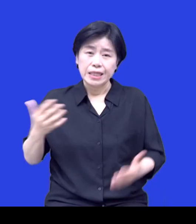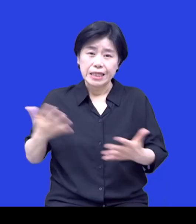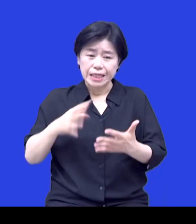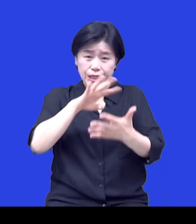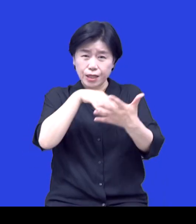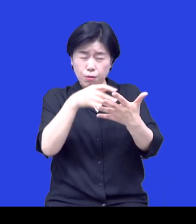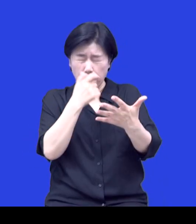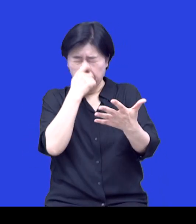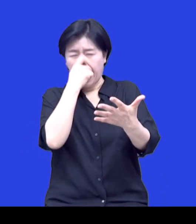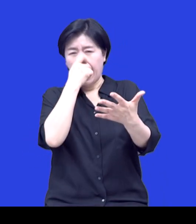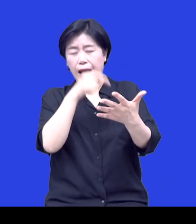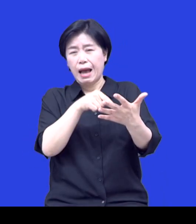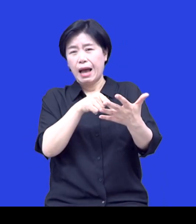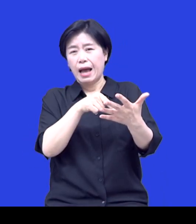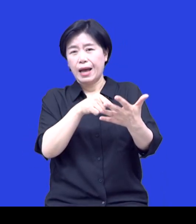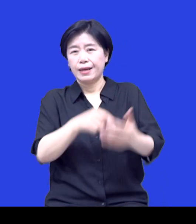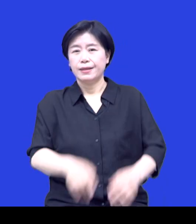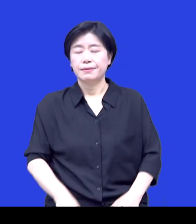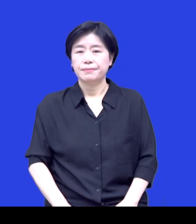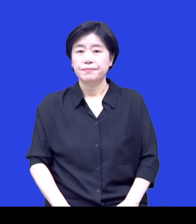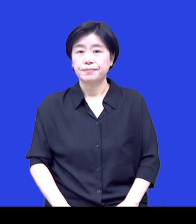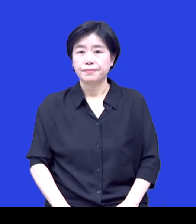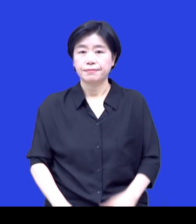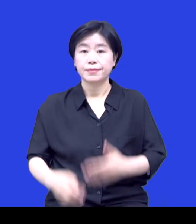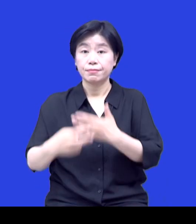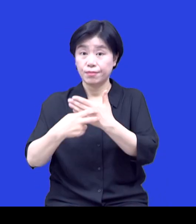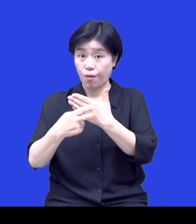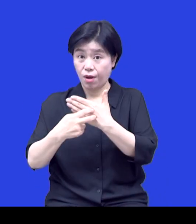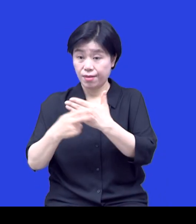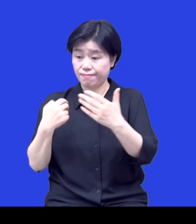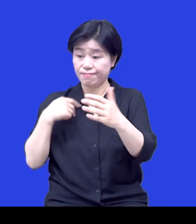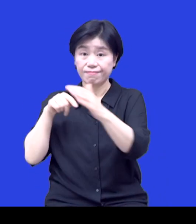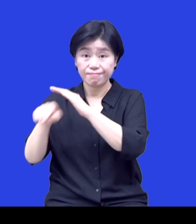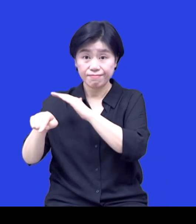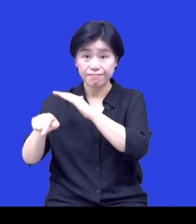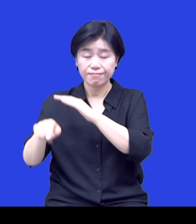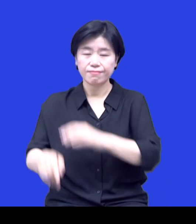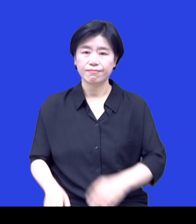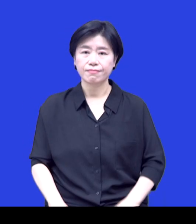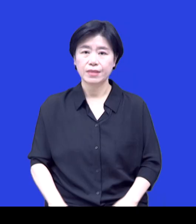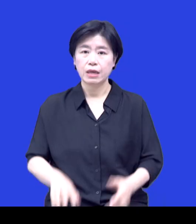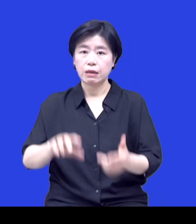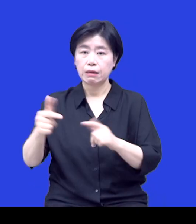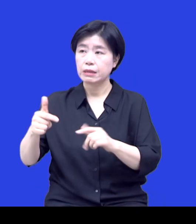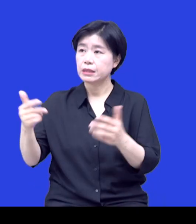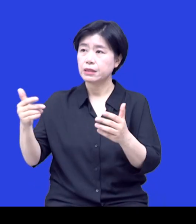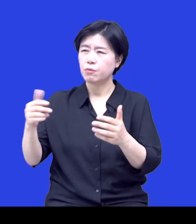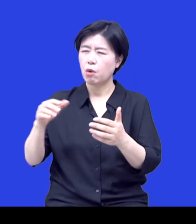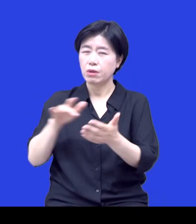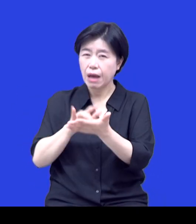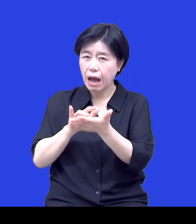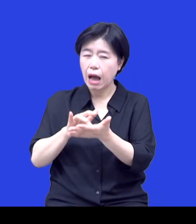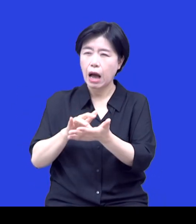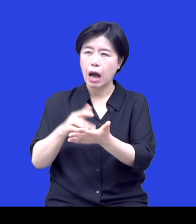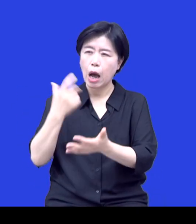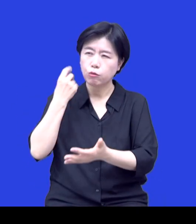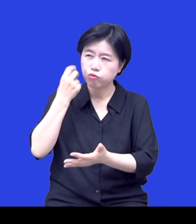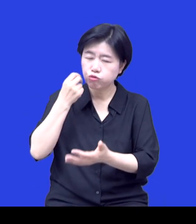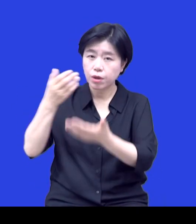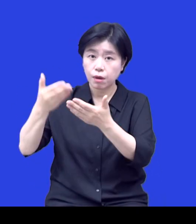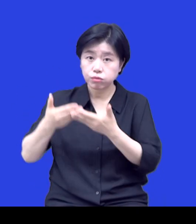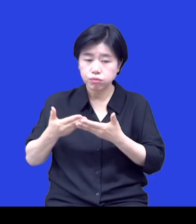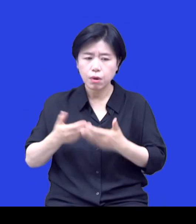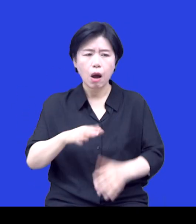많아가지고 근데 딱 하니 병원에 갔더니 이제 스테로이드 주고 그러면서 일은 무슨 일이냐고 이거 한두